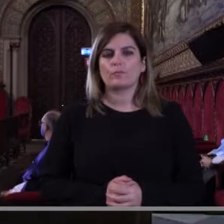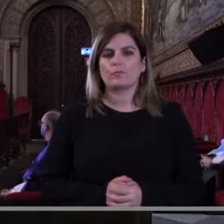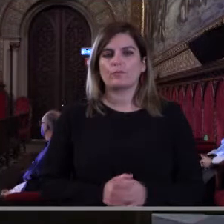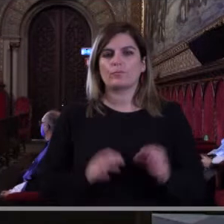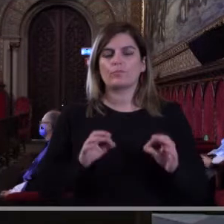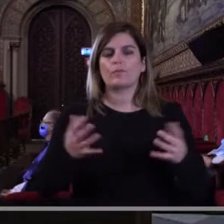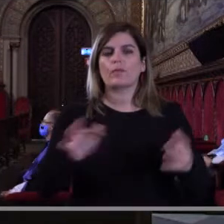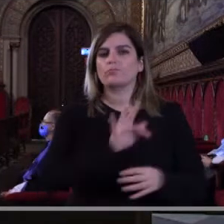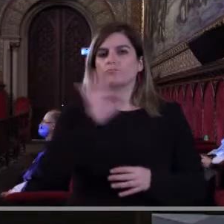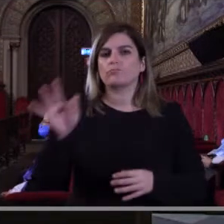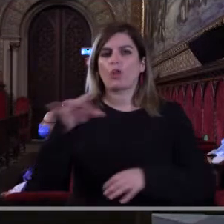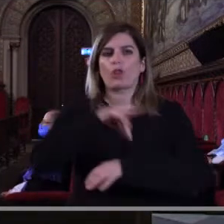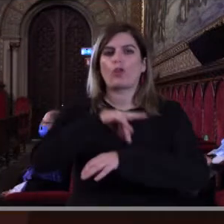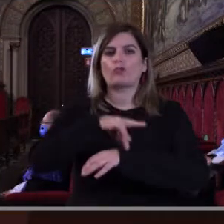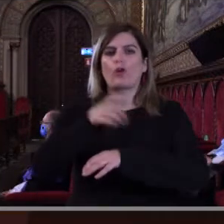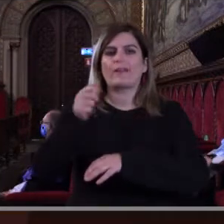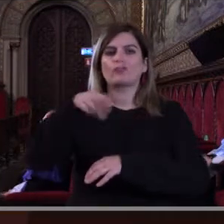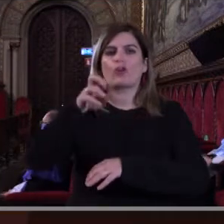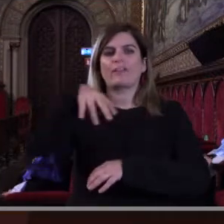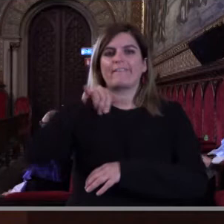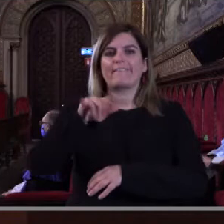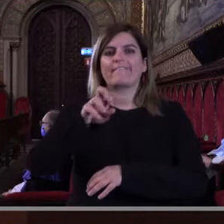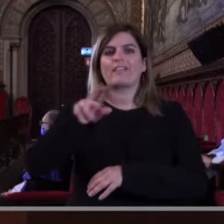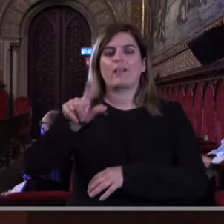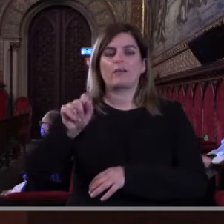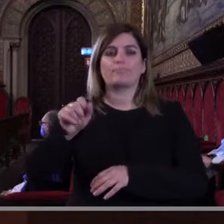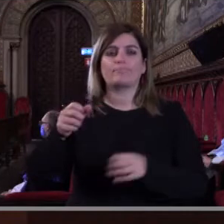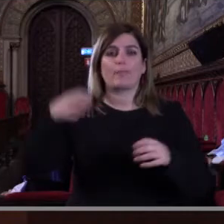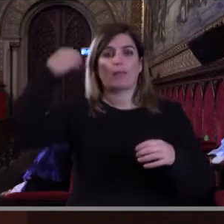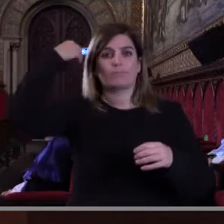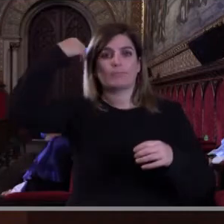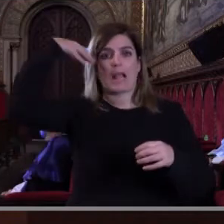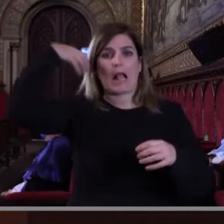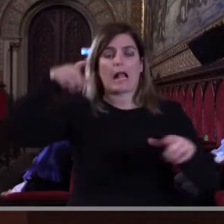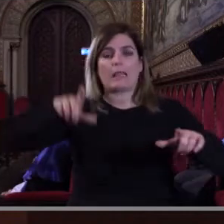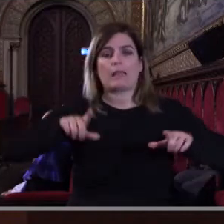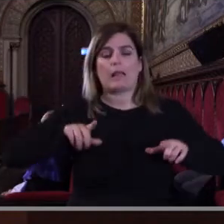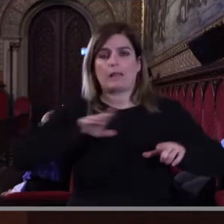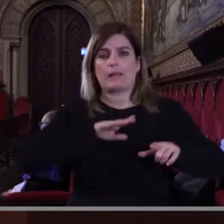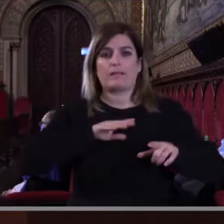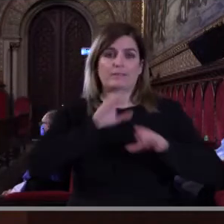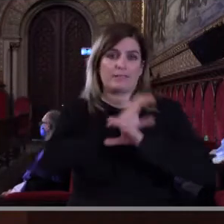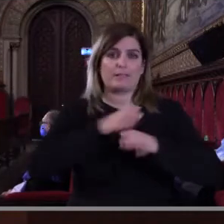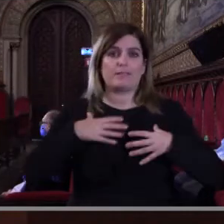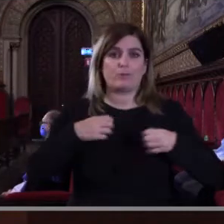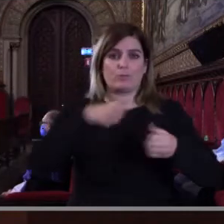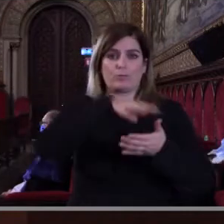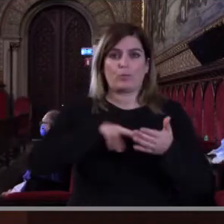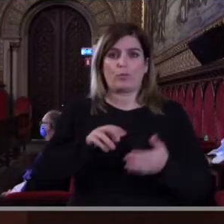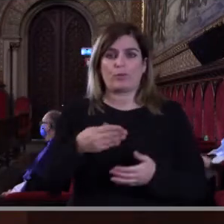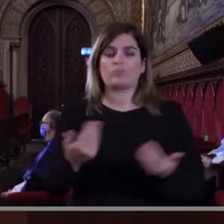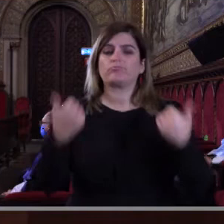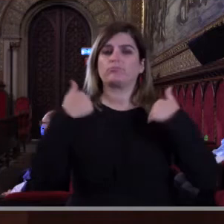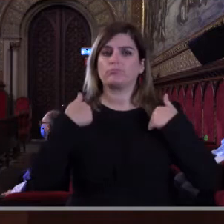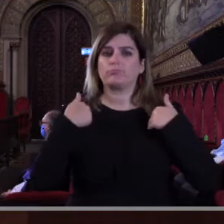A continuació té la paraula el doctor Antoni Trilla, catedràtic de Salut Pública de la Facultat de Medicina i Ciències de la Salut de la Universitat de Barcelona, que pronunciarà la